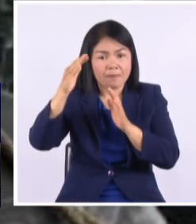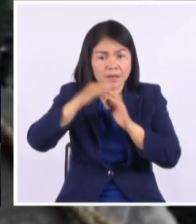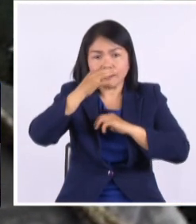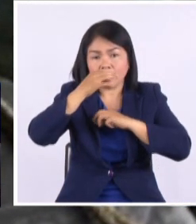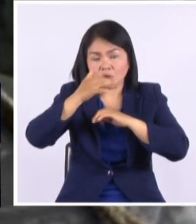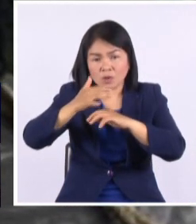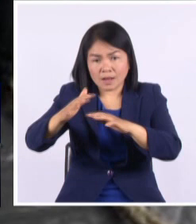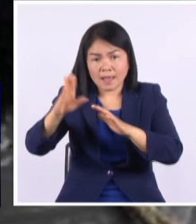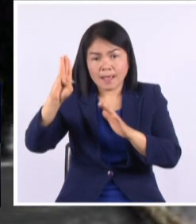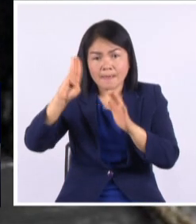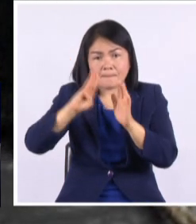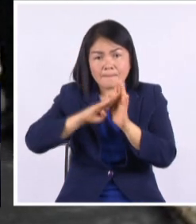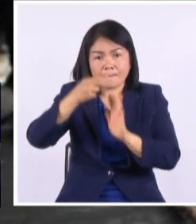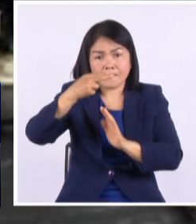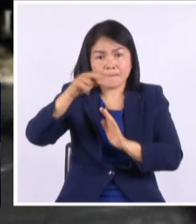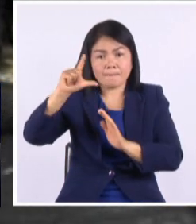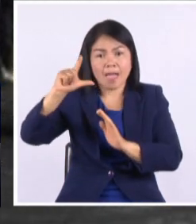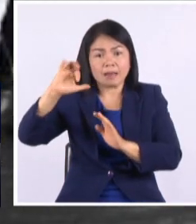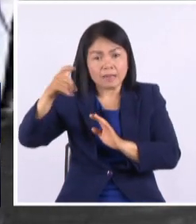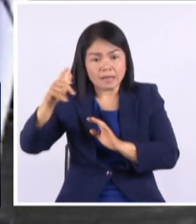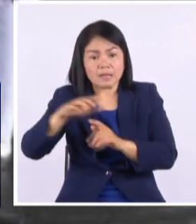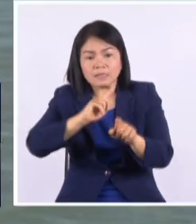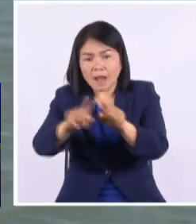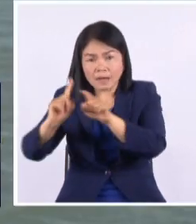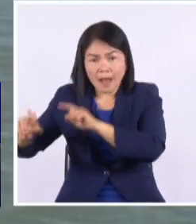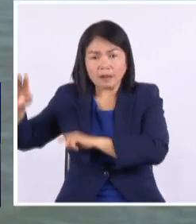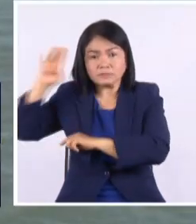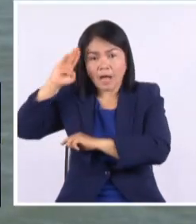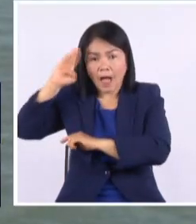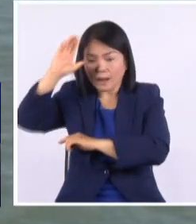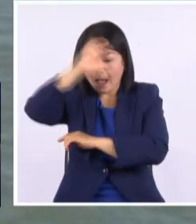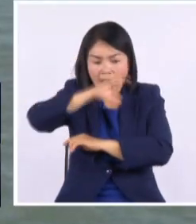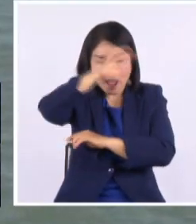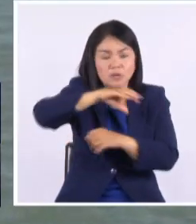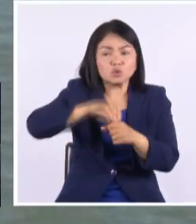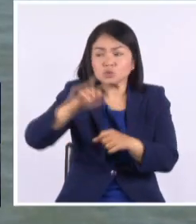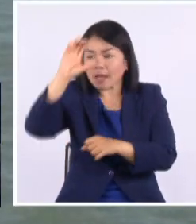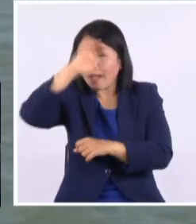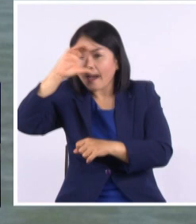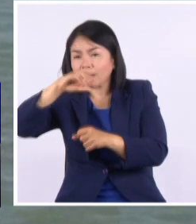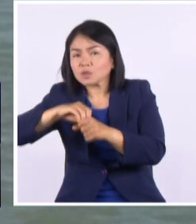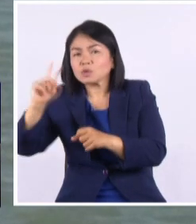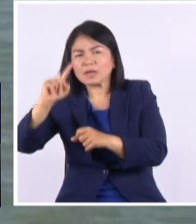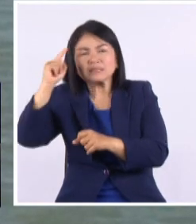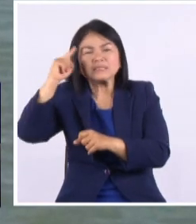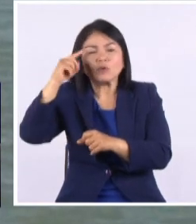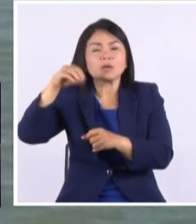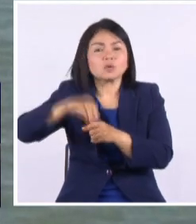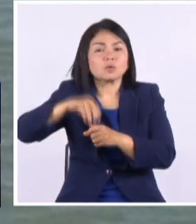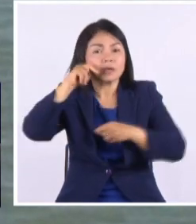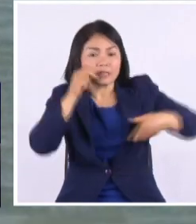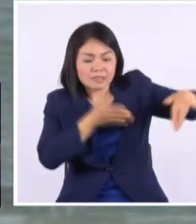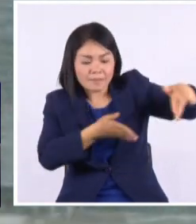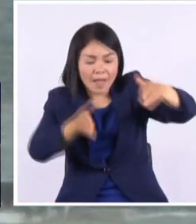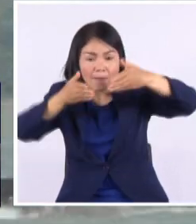ต้องทัพเรือจึงส่งกำลังนะครับนำเรือรบหลายลามไปยังที่เกิดเหตุเพื่อค้นหาซึ่งคาดว่าเดือนหน้าจะอยู่ในร่องน้ำที่มีความ